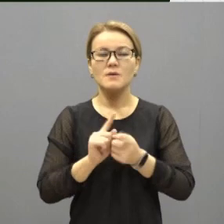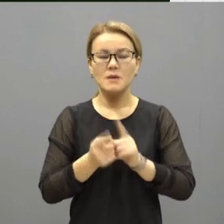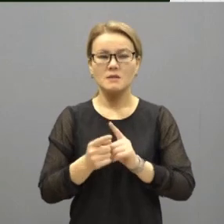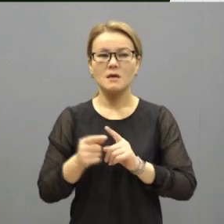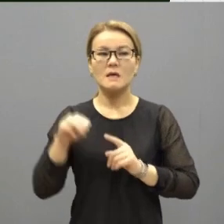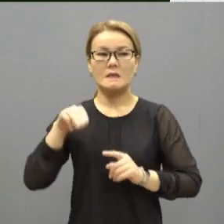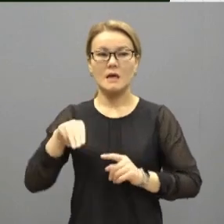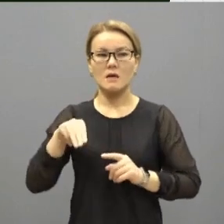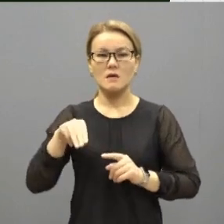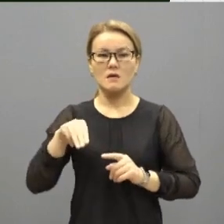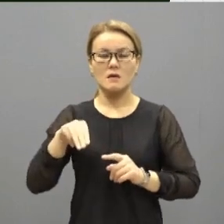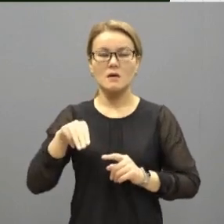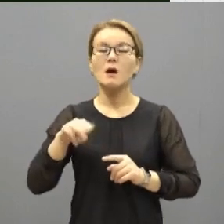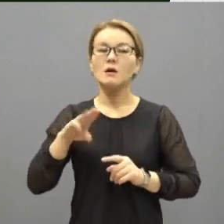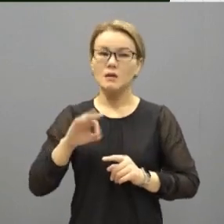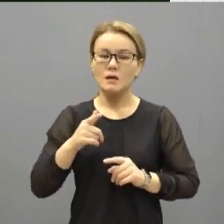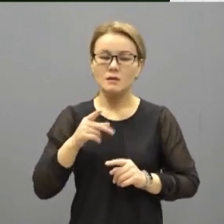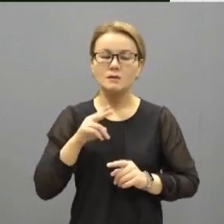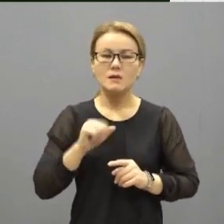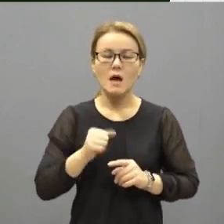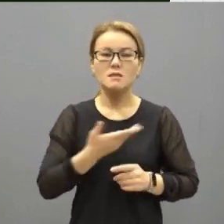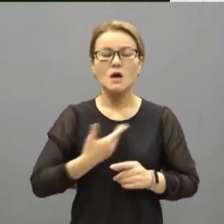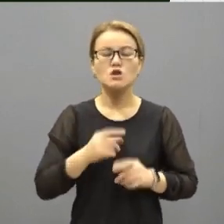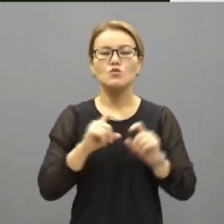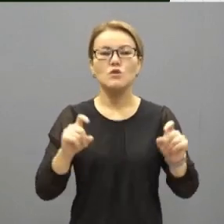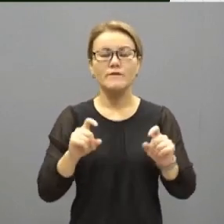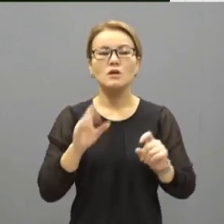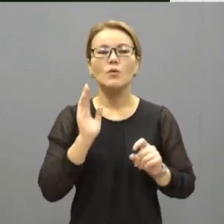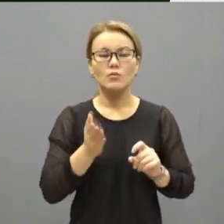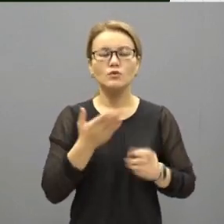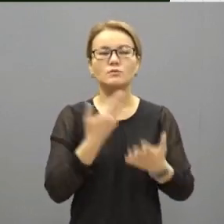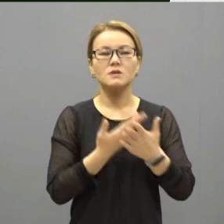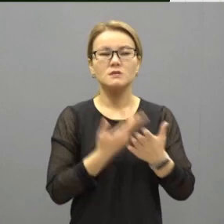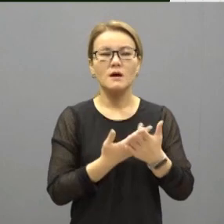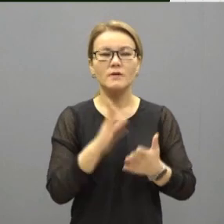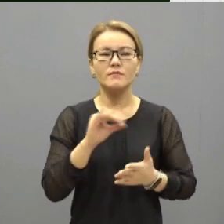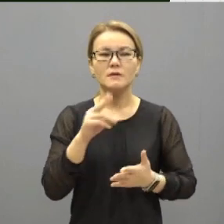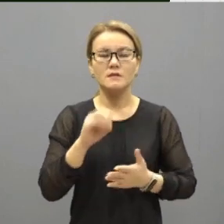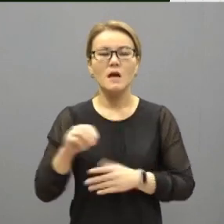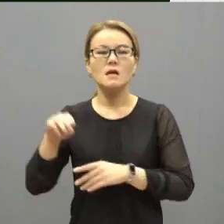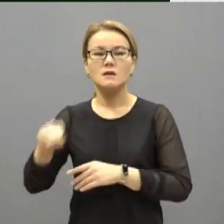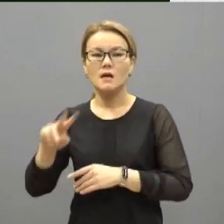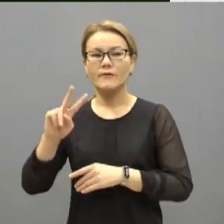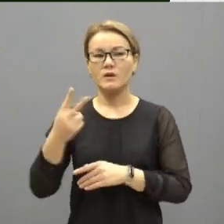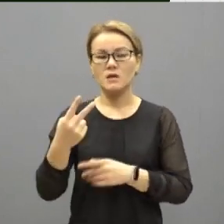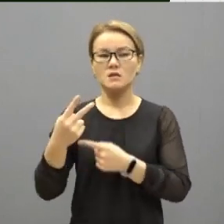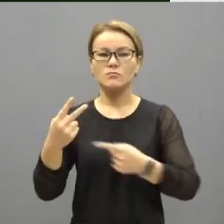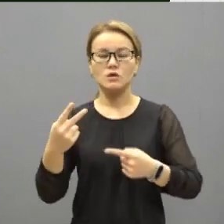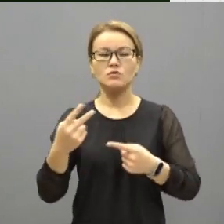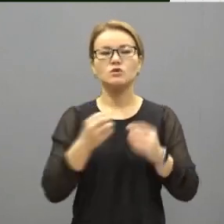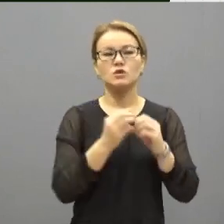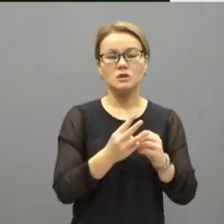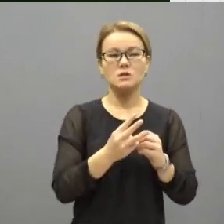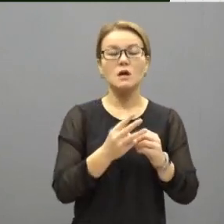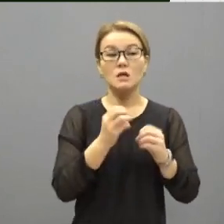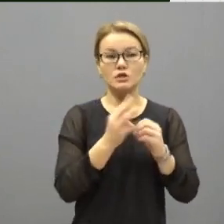t. Тогда наше уравнение будет представлено в виде t в квадрате минус 14t